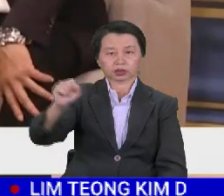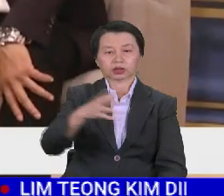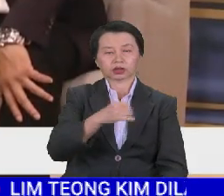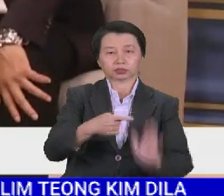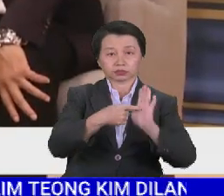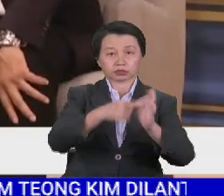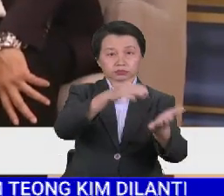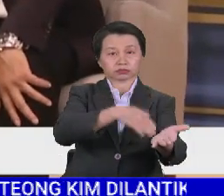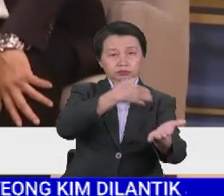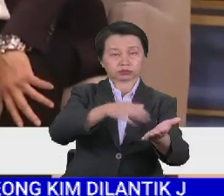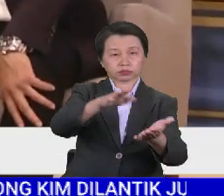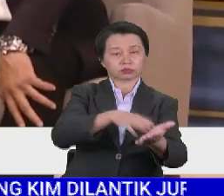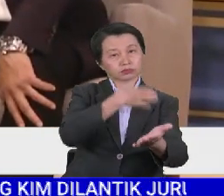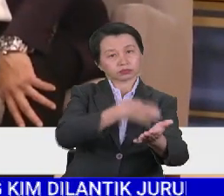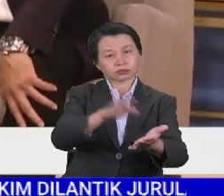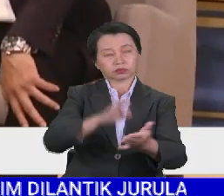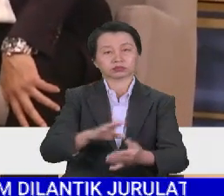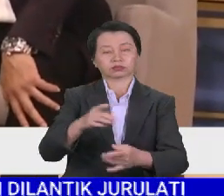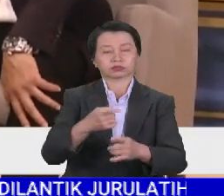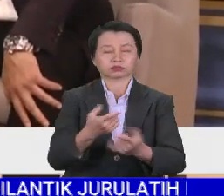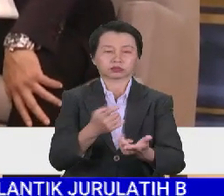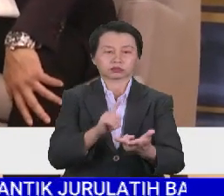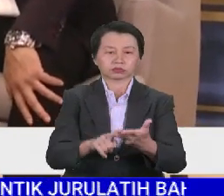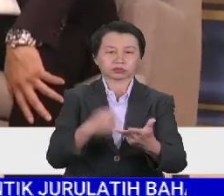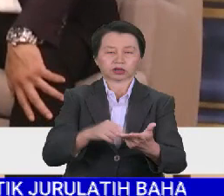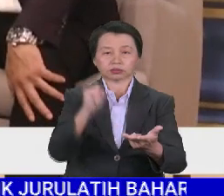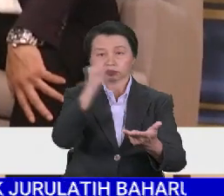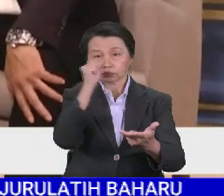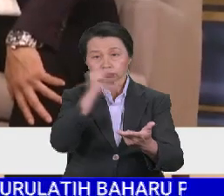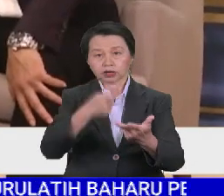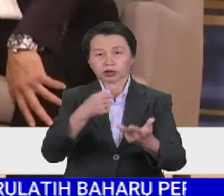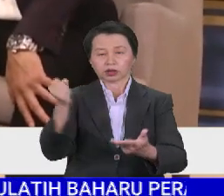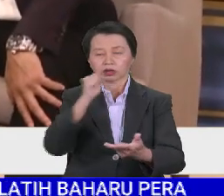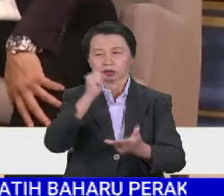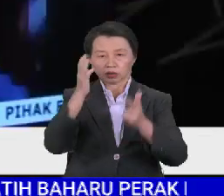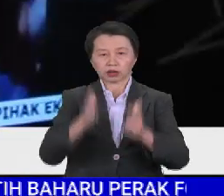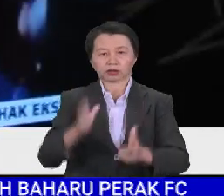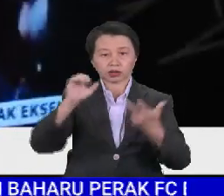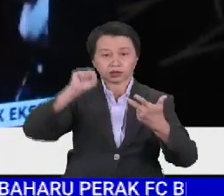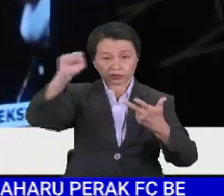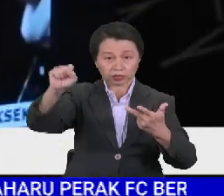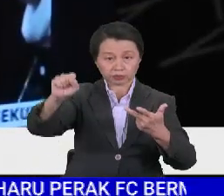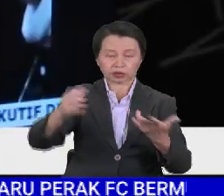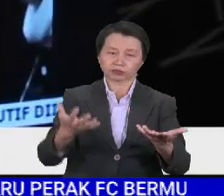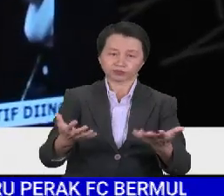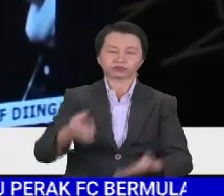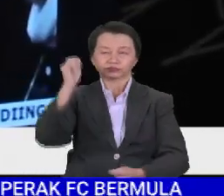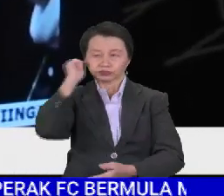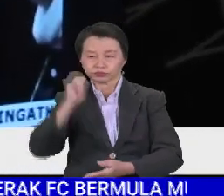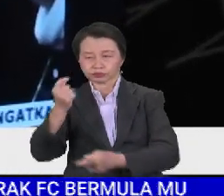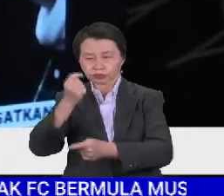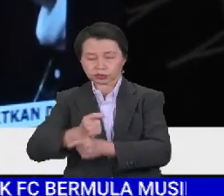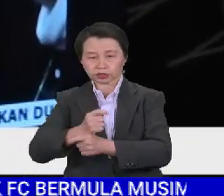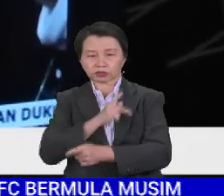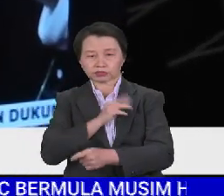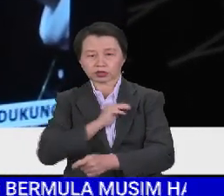persembahan kebudayaan lembaga kebudayaan negeri Saba dan nyanyian daripada artis tempatan sehubungan itu setiap usaha tetap